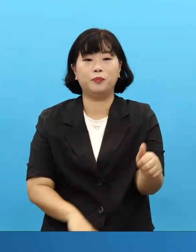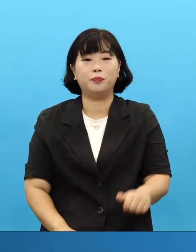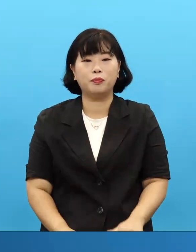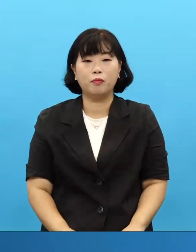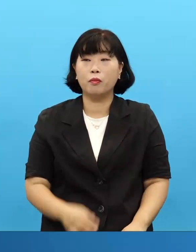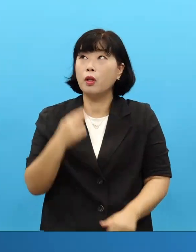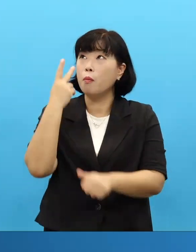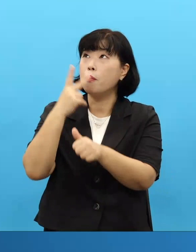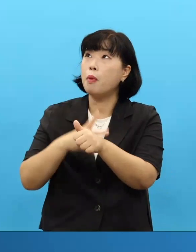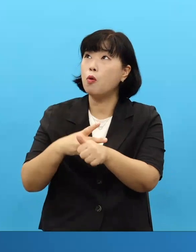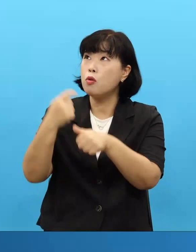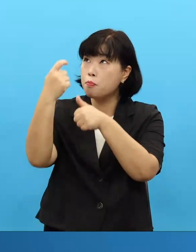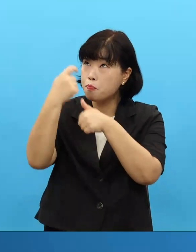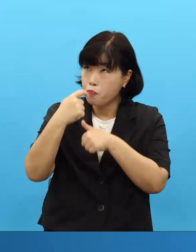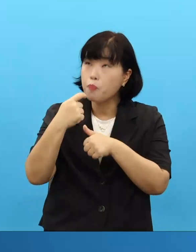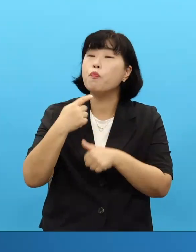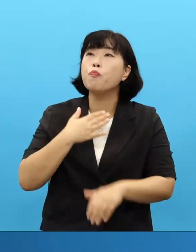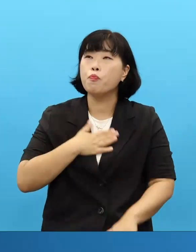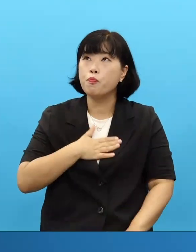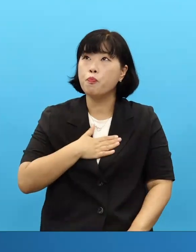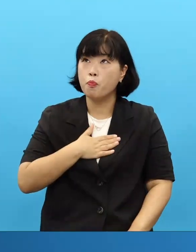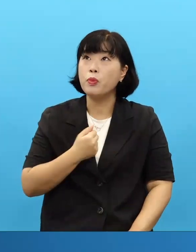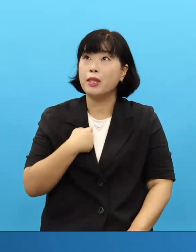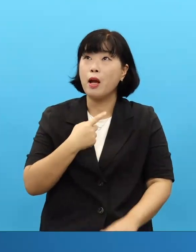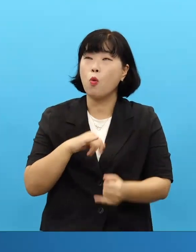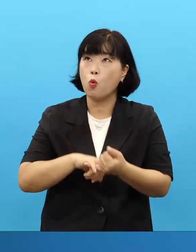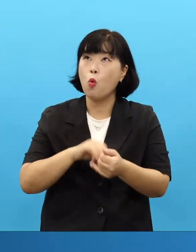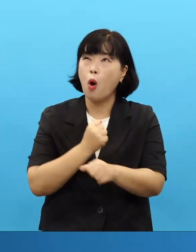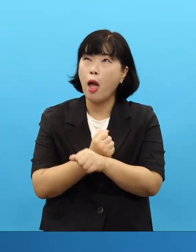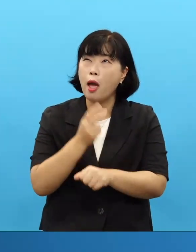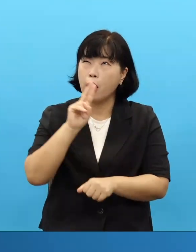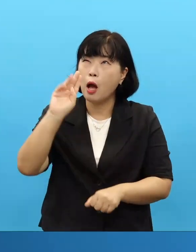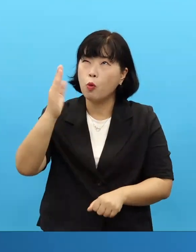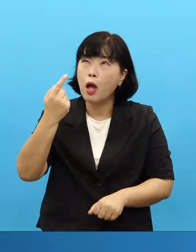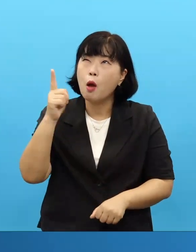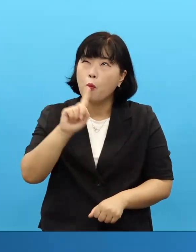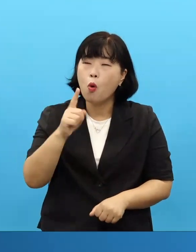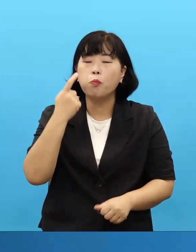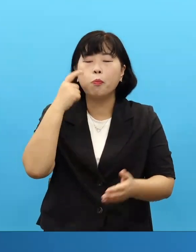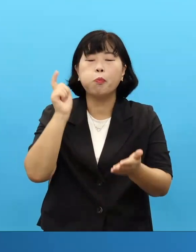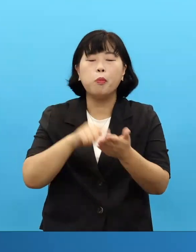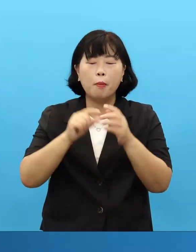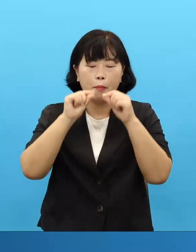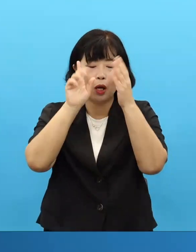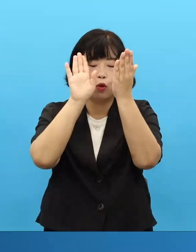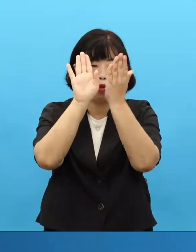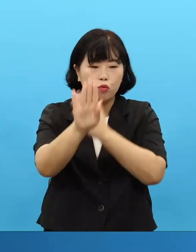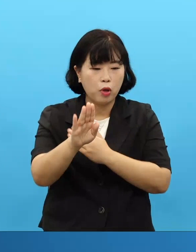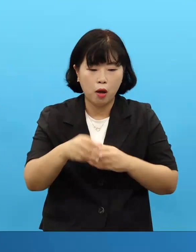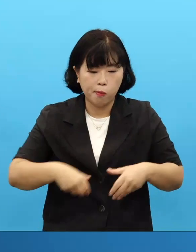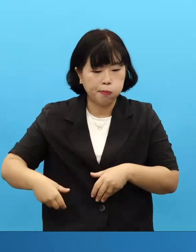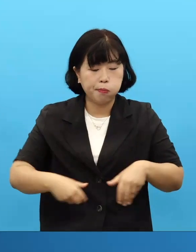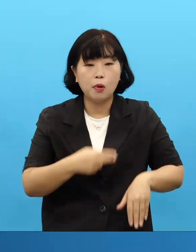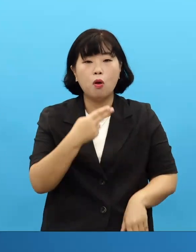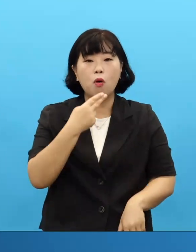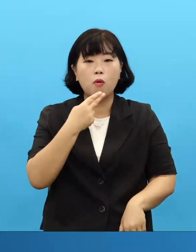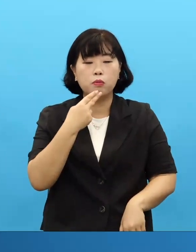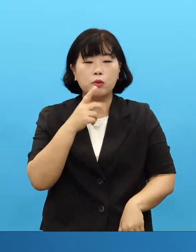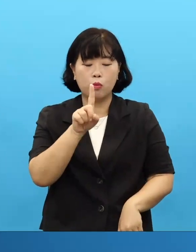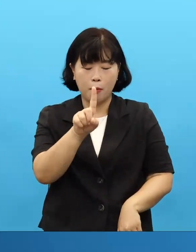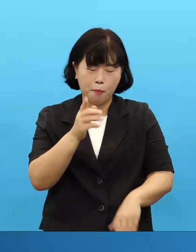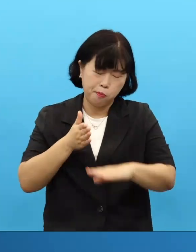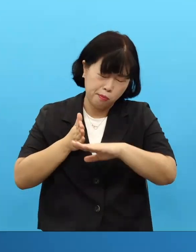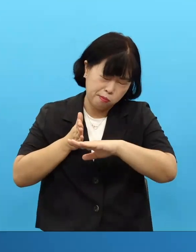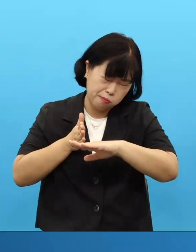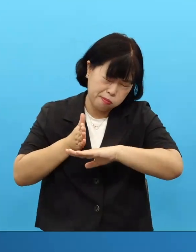또 뭐 해야 되냐 망설일 이유도 없어요. And that's why for Paul there was no reason for him to hesitate on what he needed to do further. 그래서 그 답을 찾아낸 겁니다.